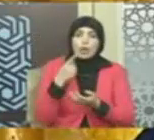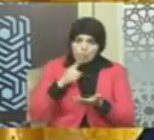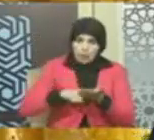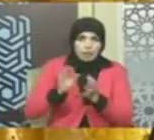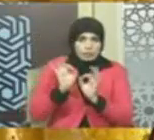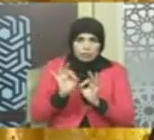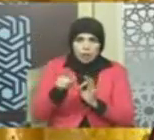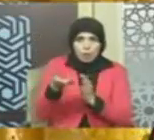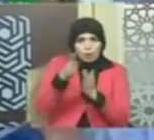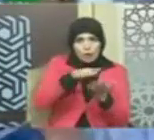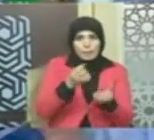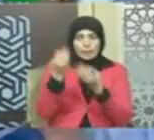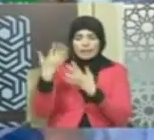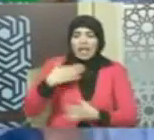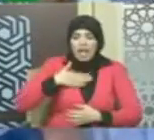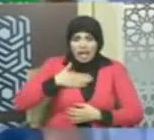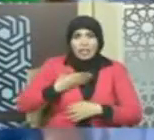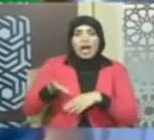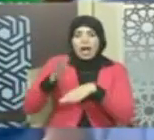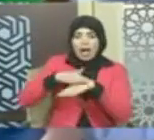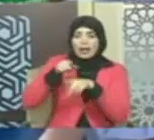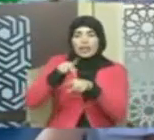أنا عليه شهيد.